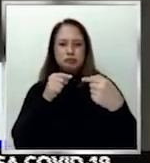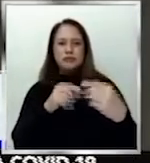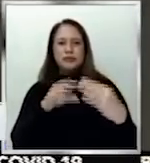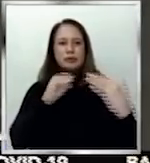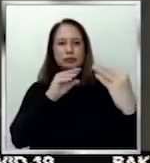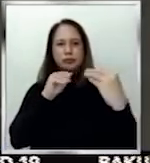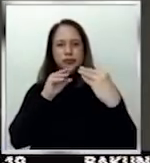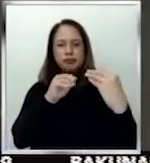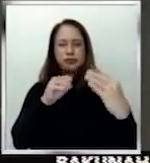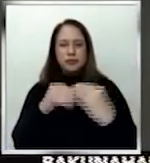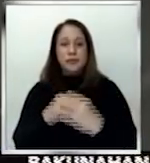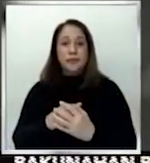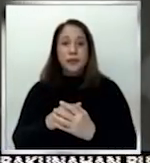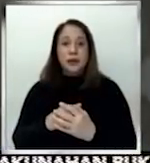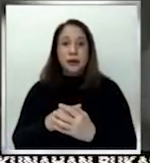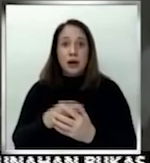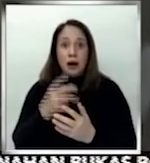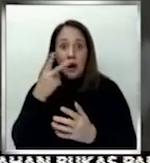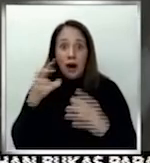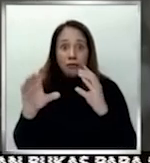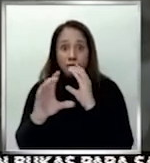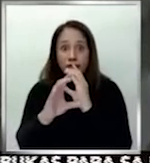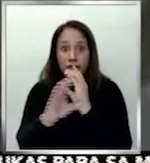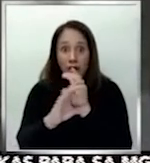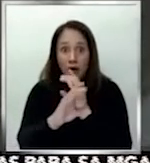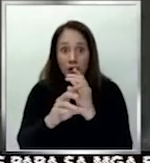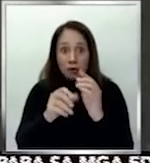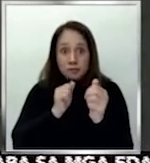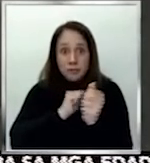Kahit may mapadaan na sasakyan, tuloy pa rin ang gulo.